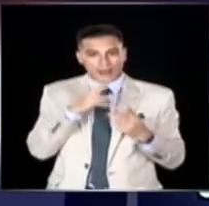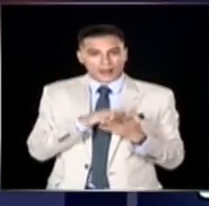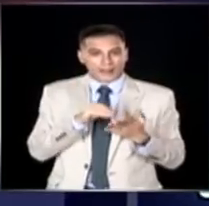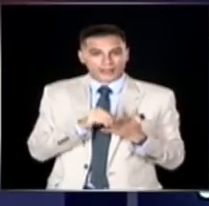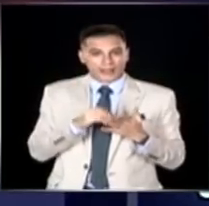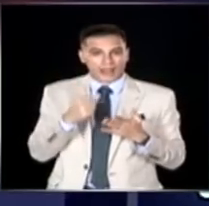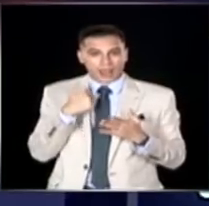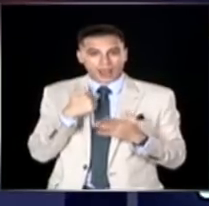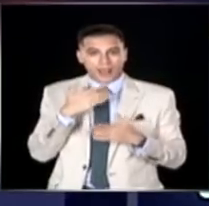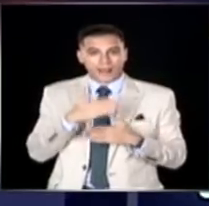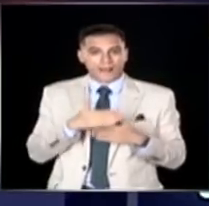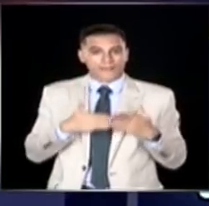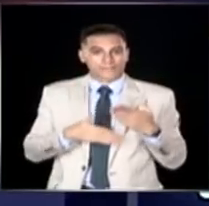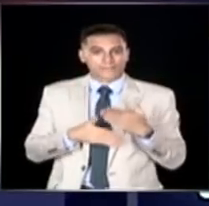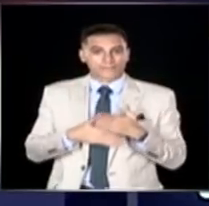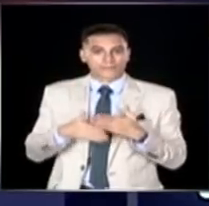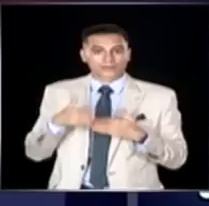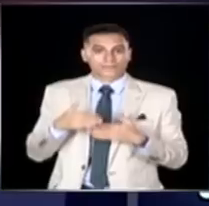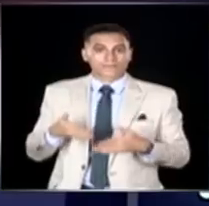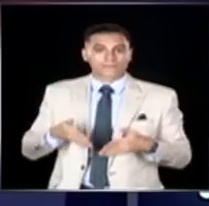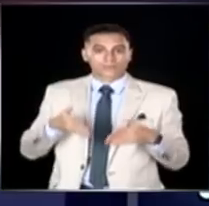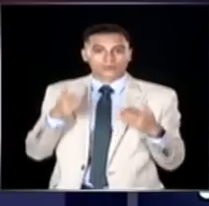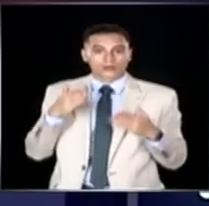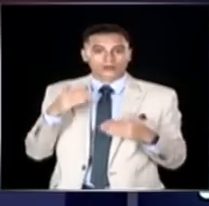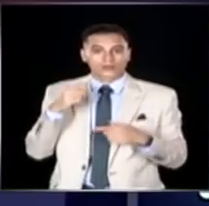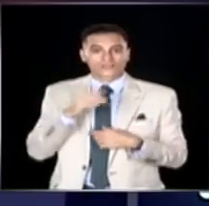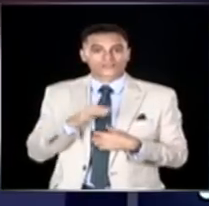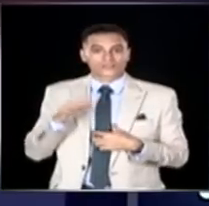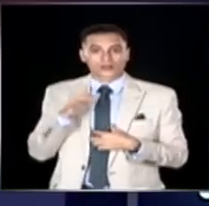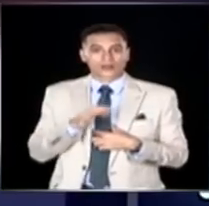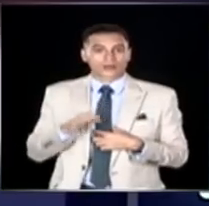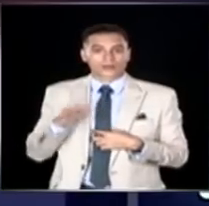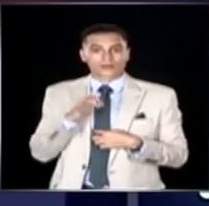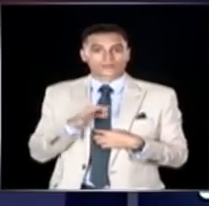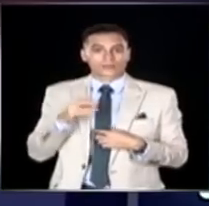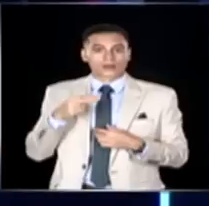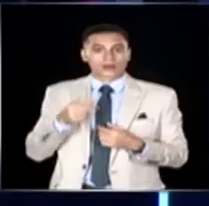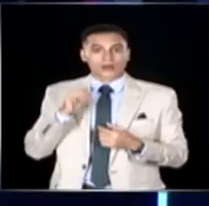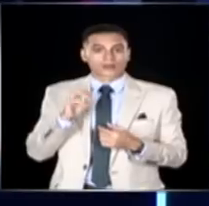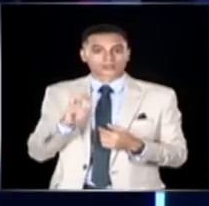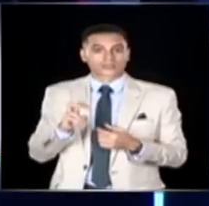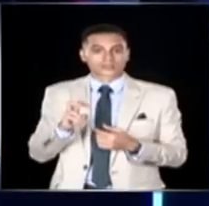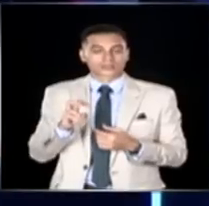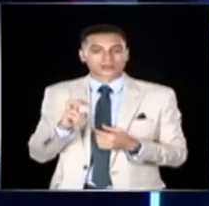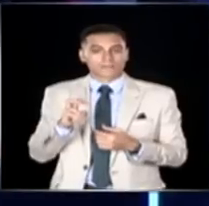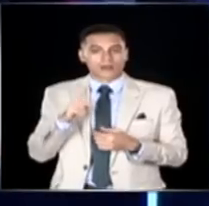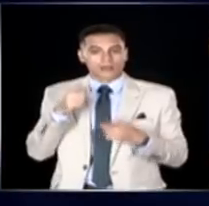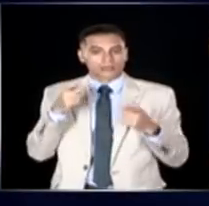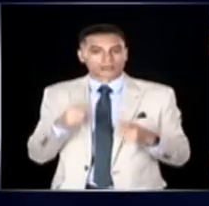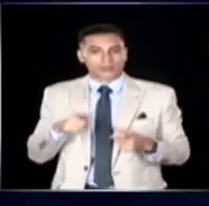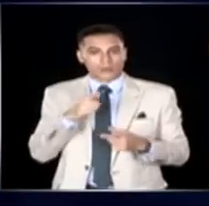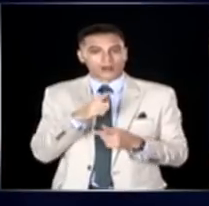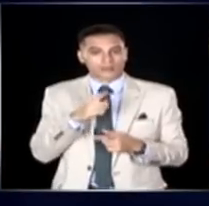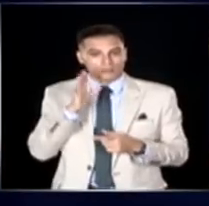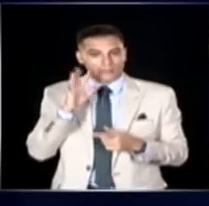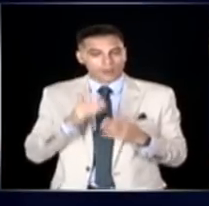احلام حياتي اني ابني برج في العاصمه الاداريه، ويبقى من اطول برج في العالم مثلا. تمام، ربنا